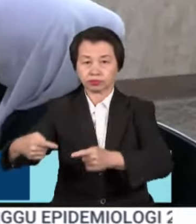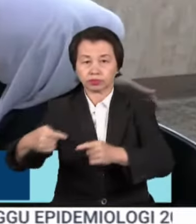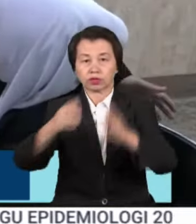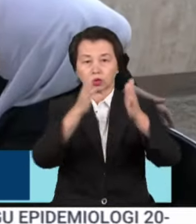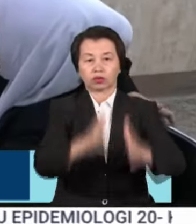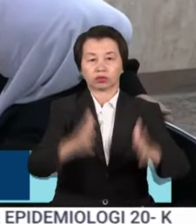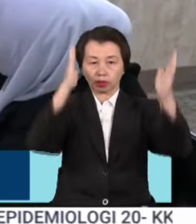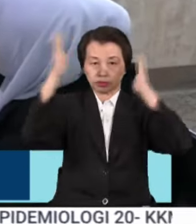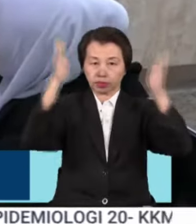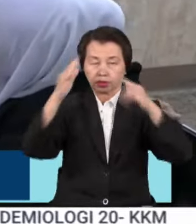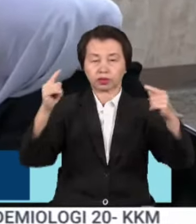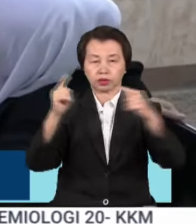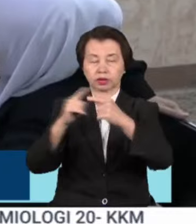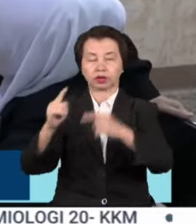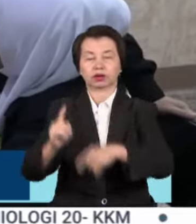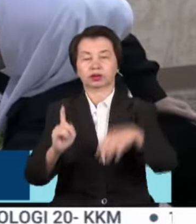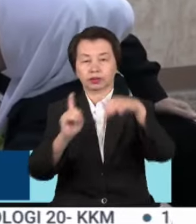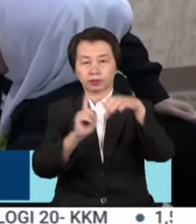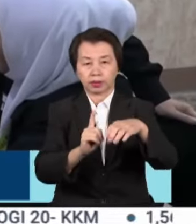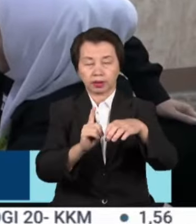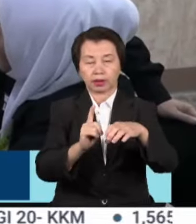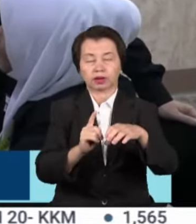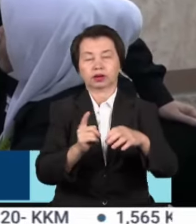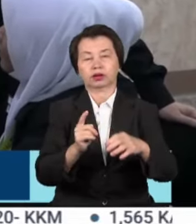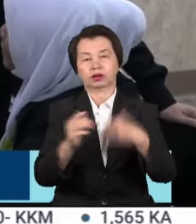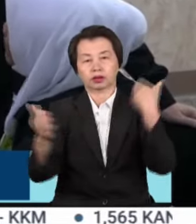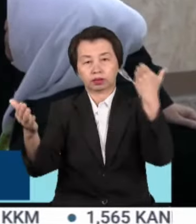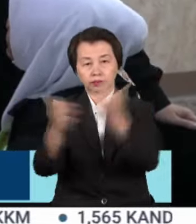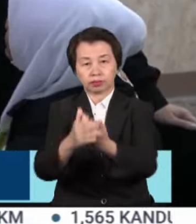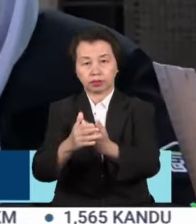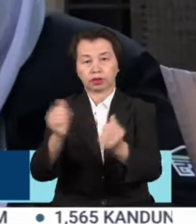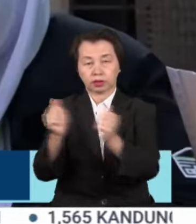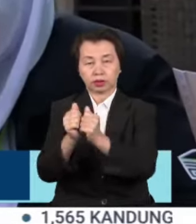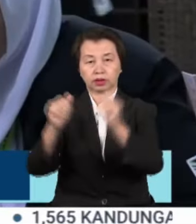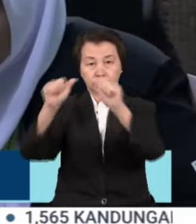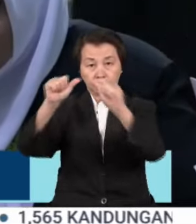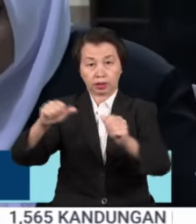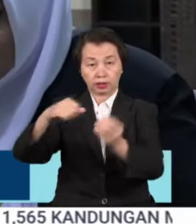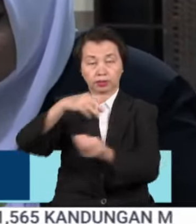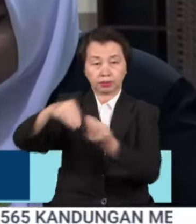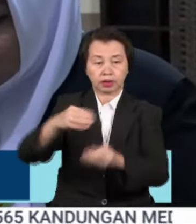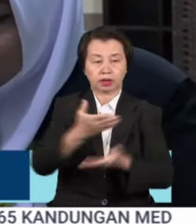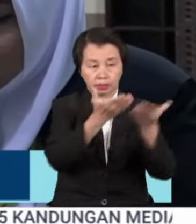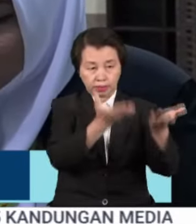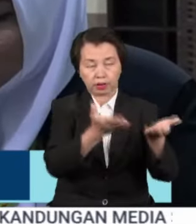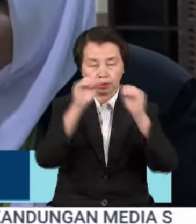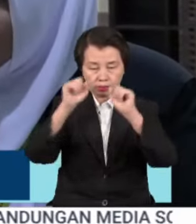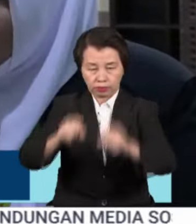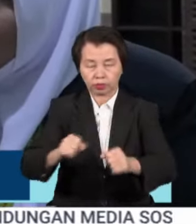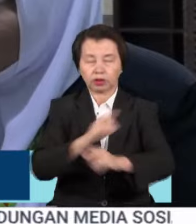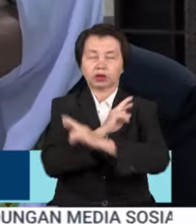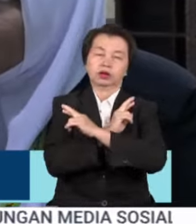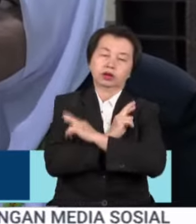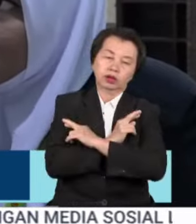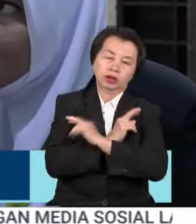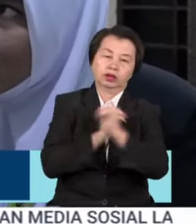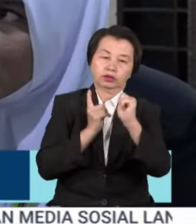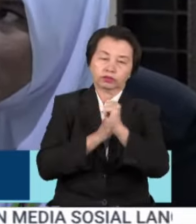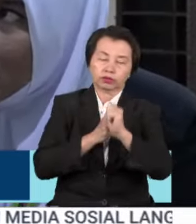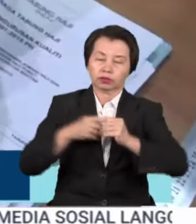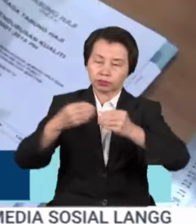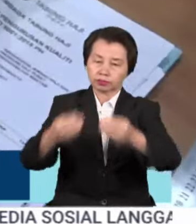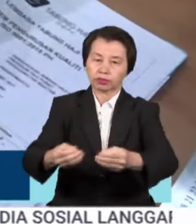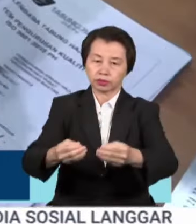jemaah dari Madinah ini. Dan setibanya jemaah esok ke maktab, mereka ini akan dibenarkan untuk berehat terlebih dahulu,